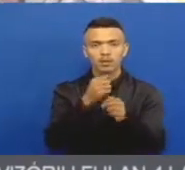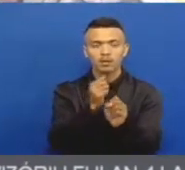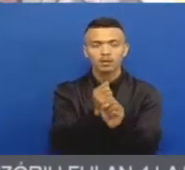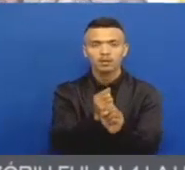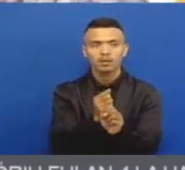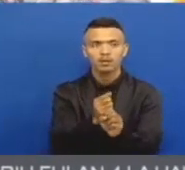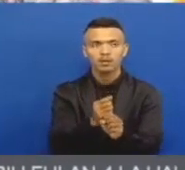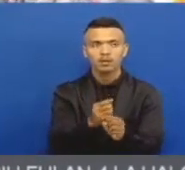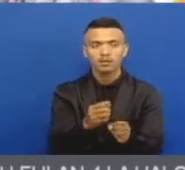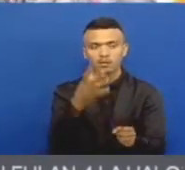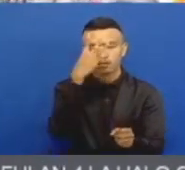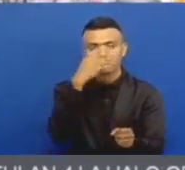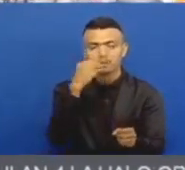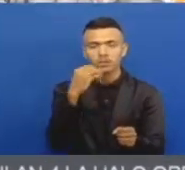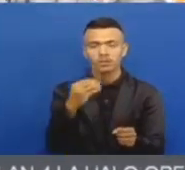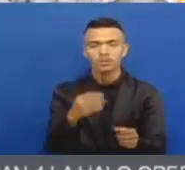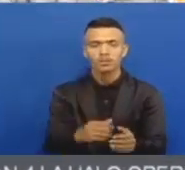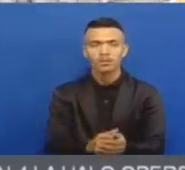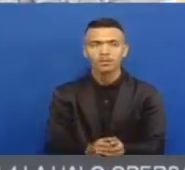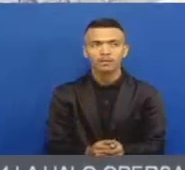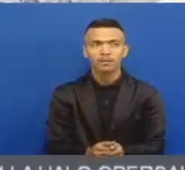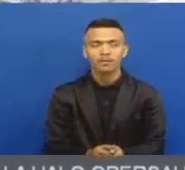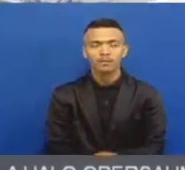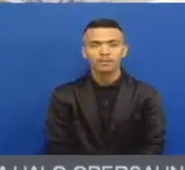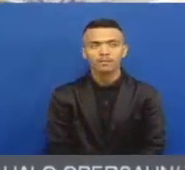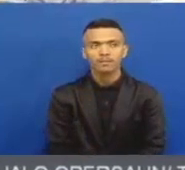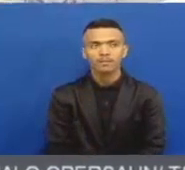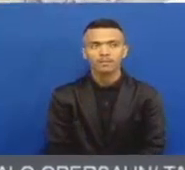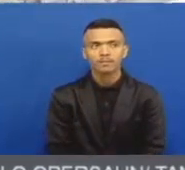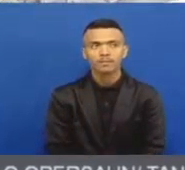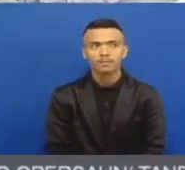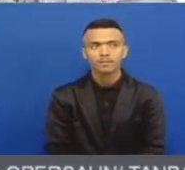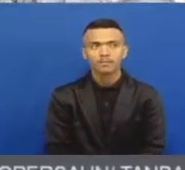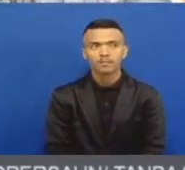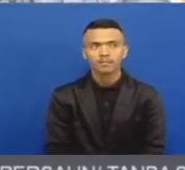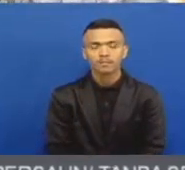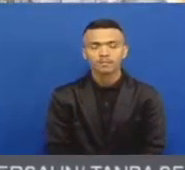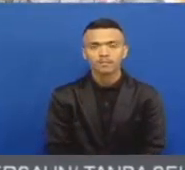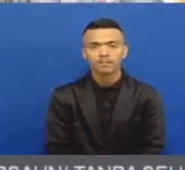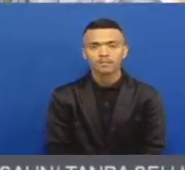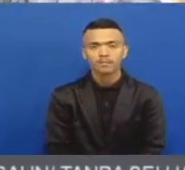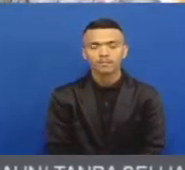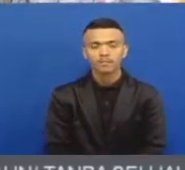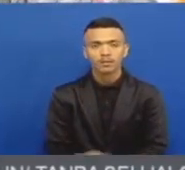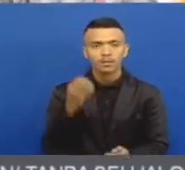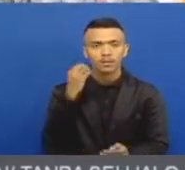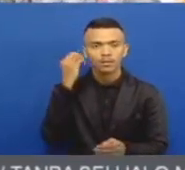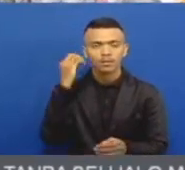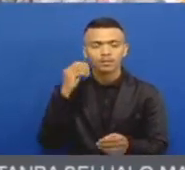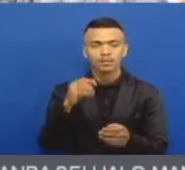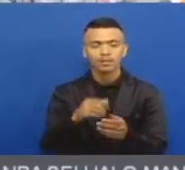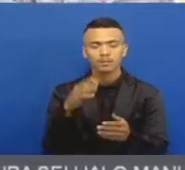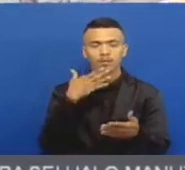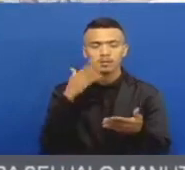enga? Ah si. Halo kan saya mau udang maya utahan halai bau umamus lah dia kan serai kala abel halai